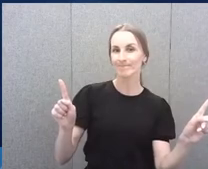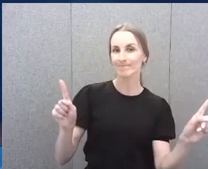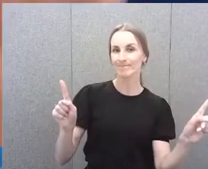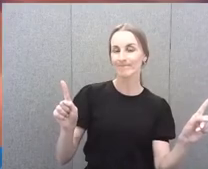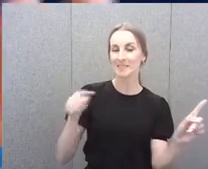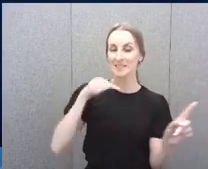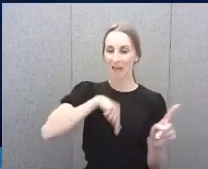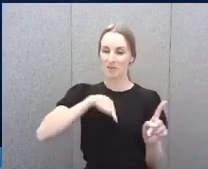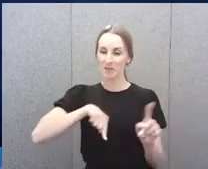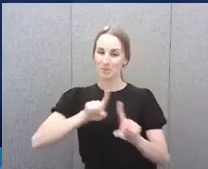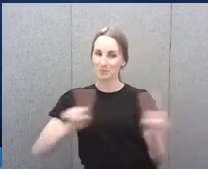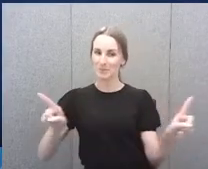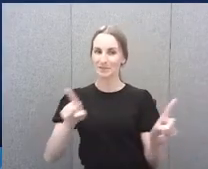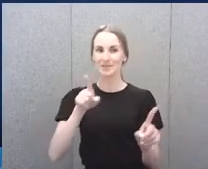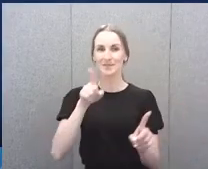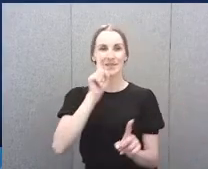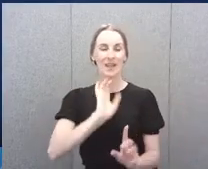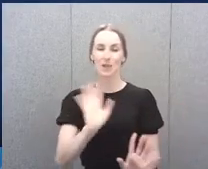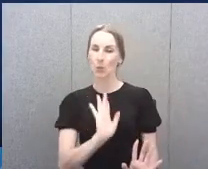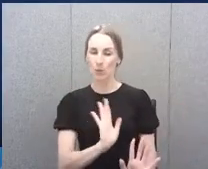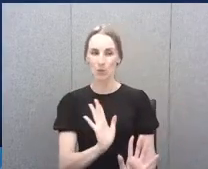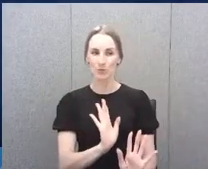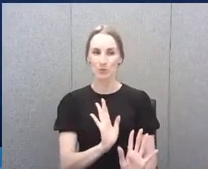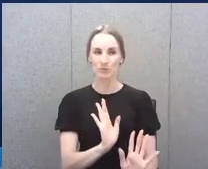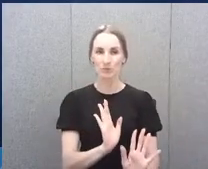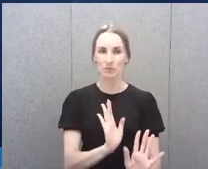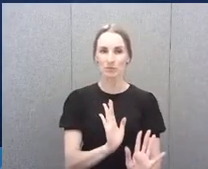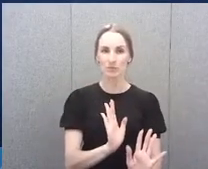литовцы имеют такие какие-то